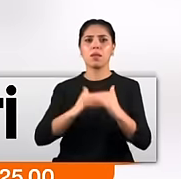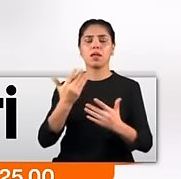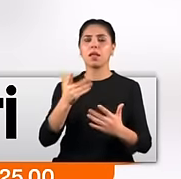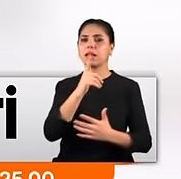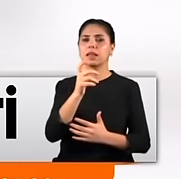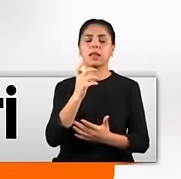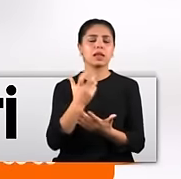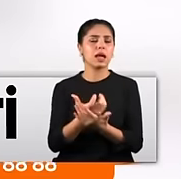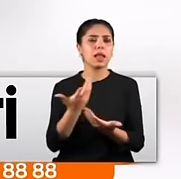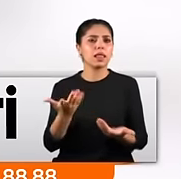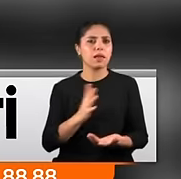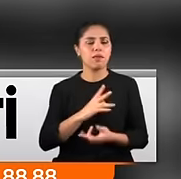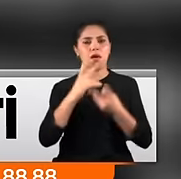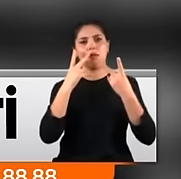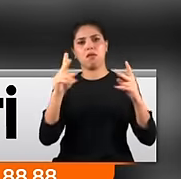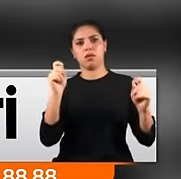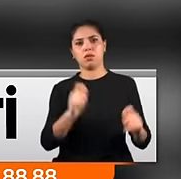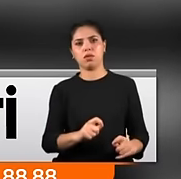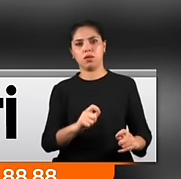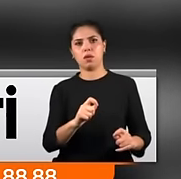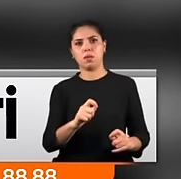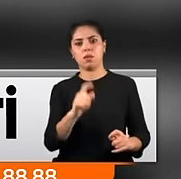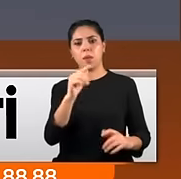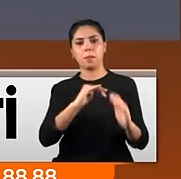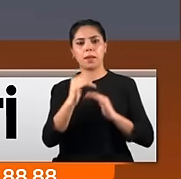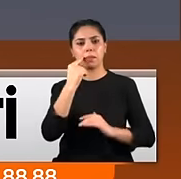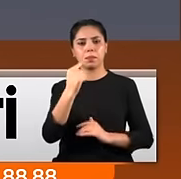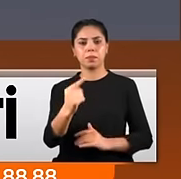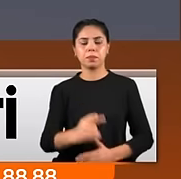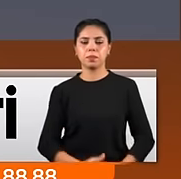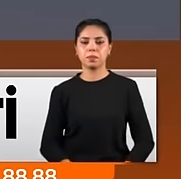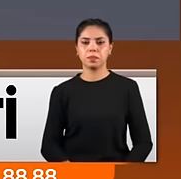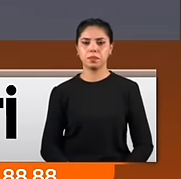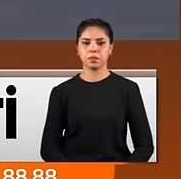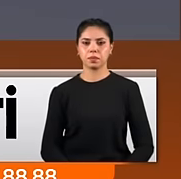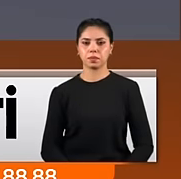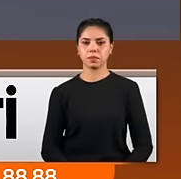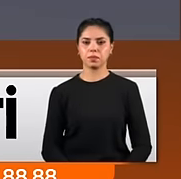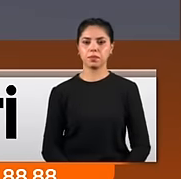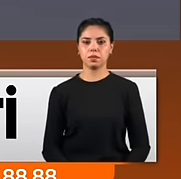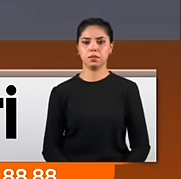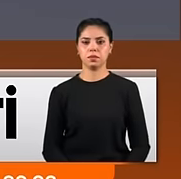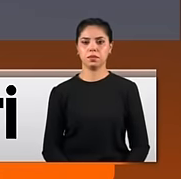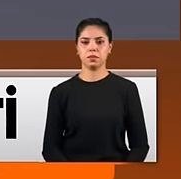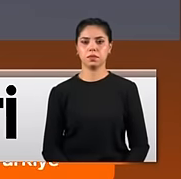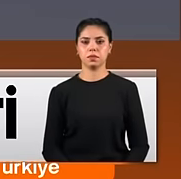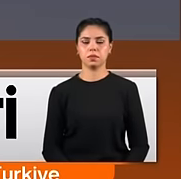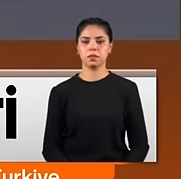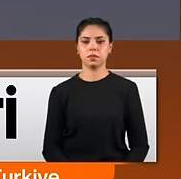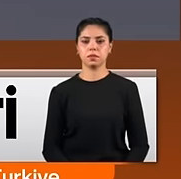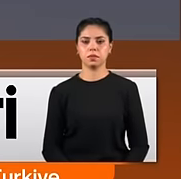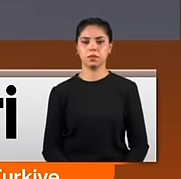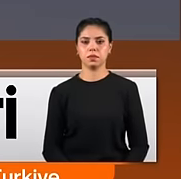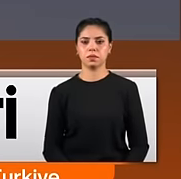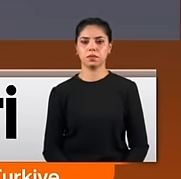ses kayıtlarını da ifşa etti. Bunlar da işte o mesajlar. Bana şantaj yapmadı. Ben suçluyum. Hatalar yaptım.